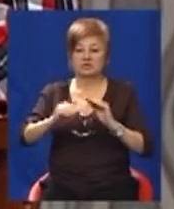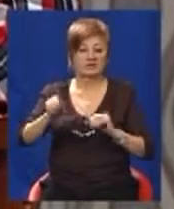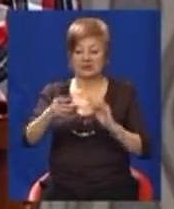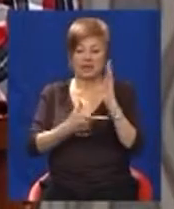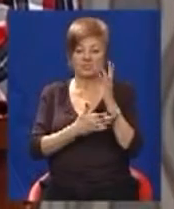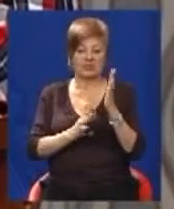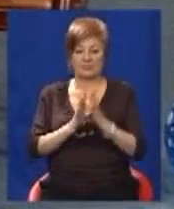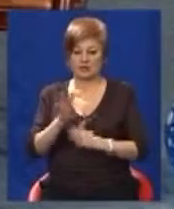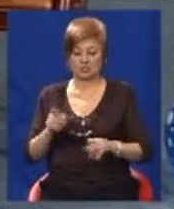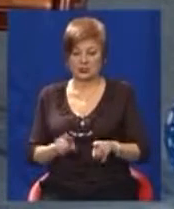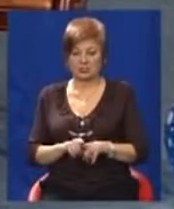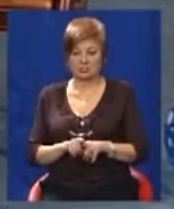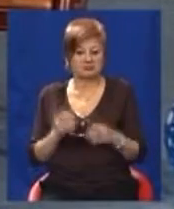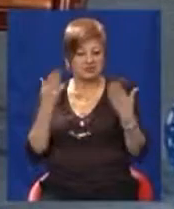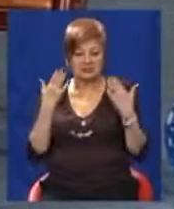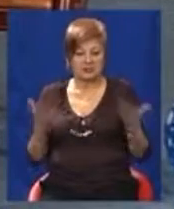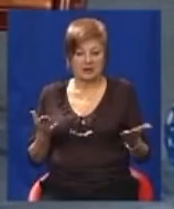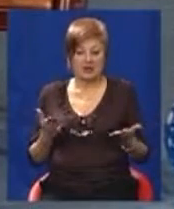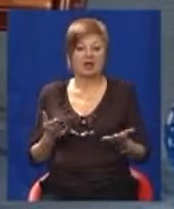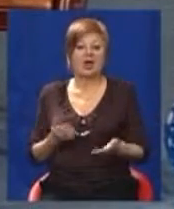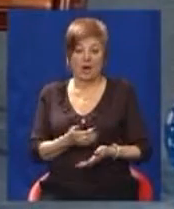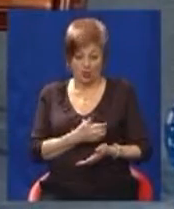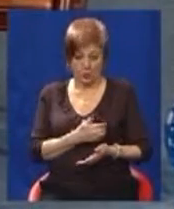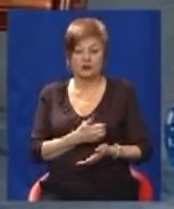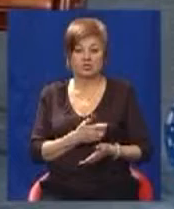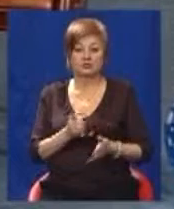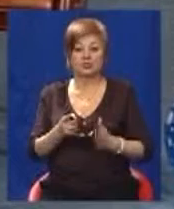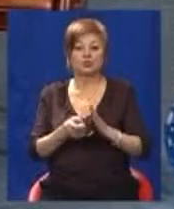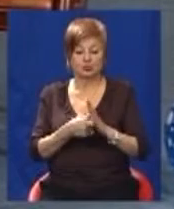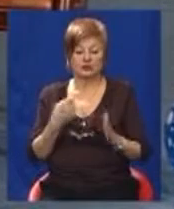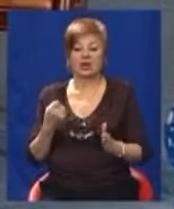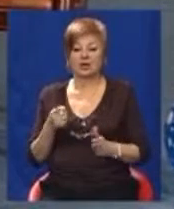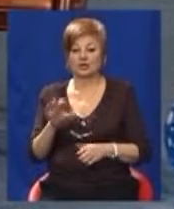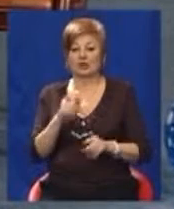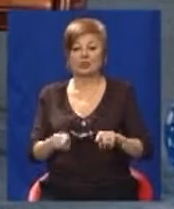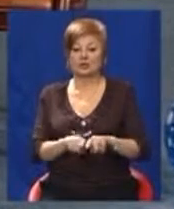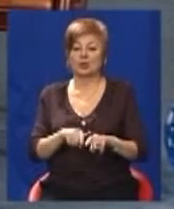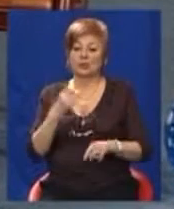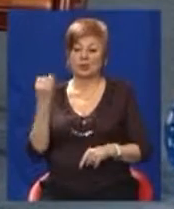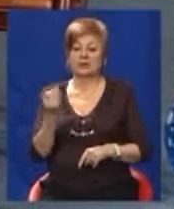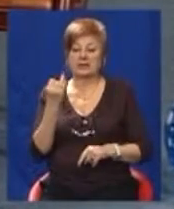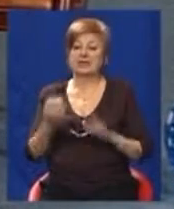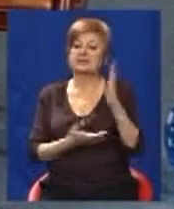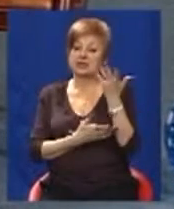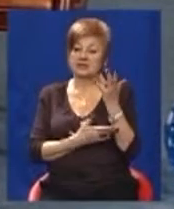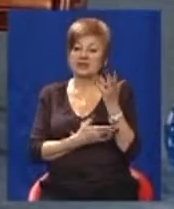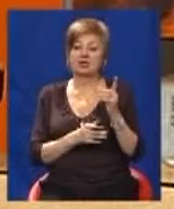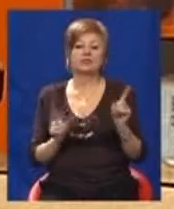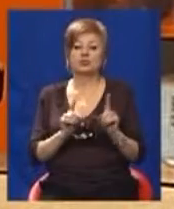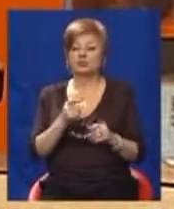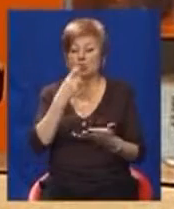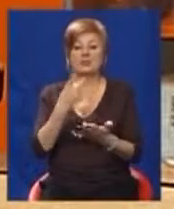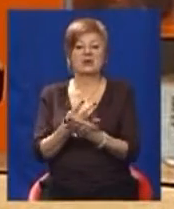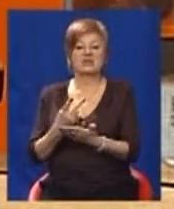не розповсюджені? Не знаю. Ну, а чи хотілося б дізнати про таку цікаву рослину і взагалі, що вона